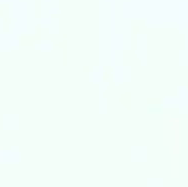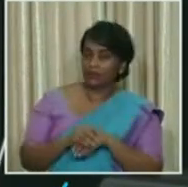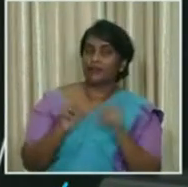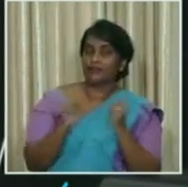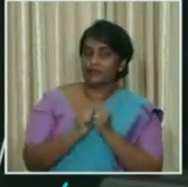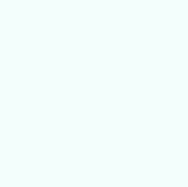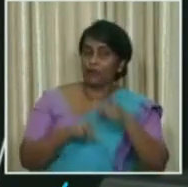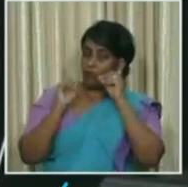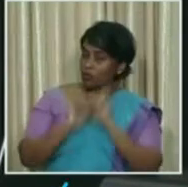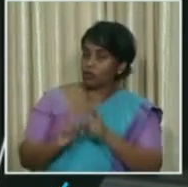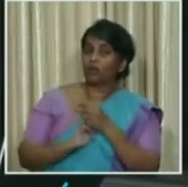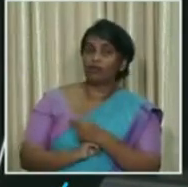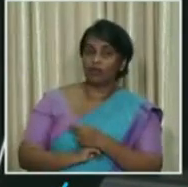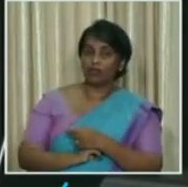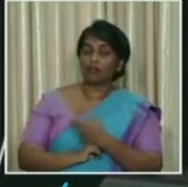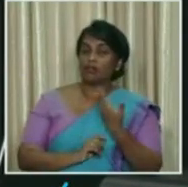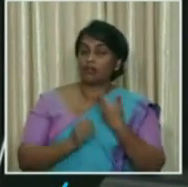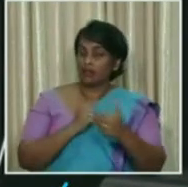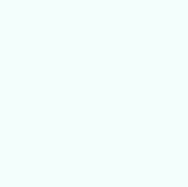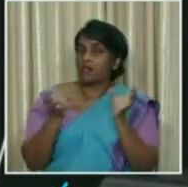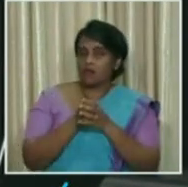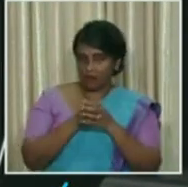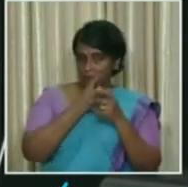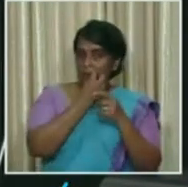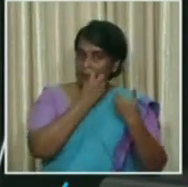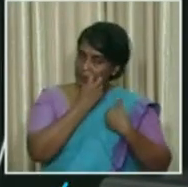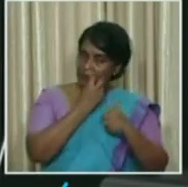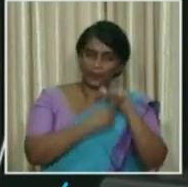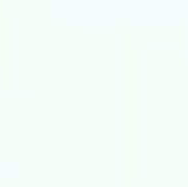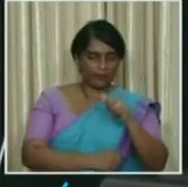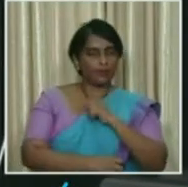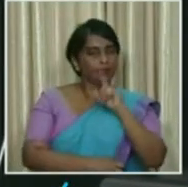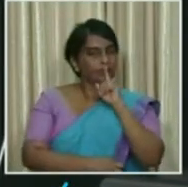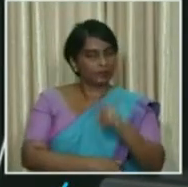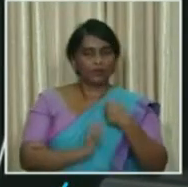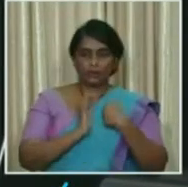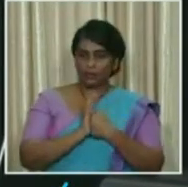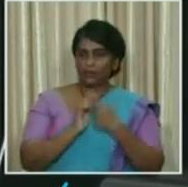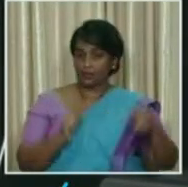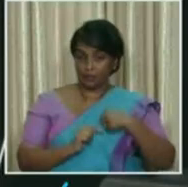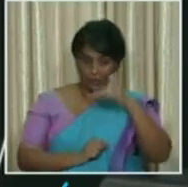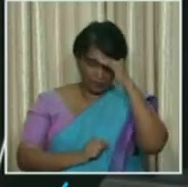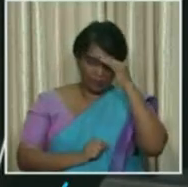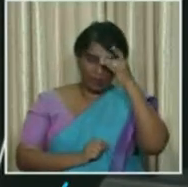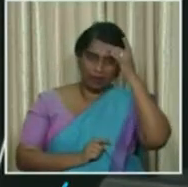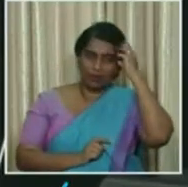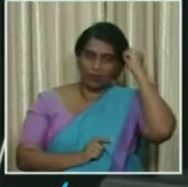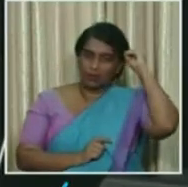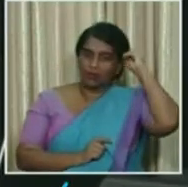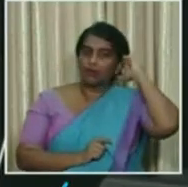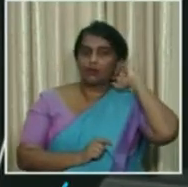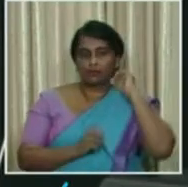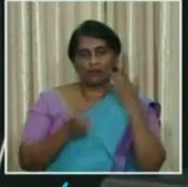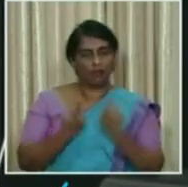ඉඳගෙන මේකම මැරෙන්න උත්සාහ කරන කණ්ඩායමක් ඉන්නවා මම බොහොම පැහැදිලිව කියනවා ගරු විපක්ෂ නායකතුමනි මාගේ මෙතන